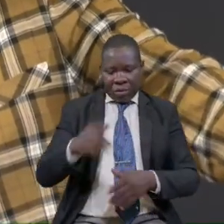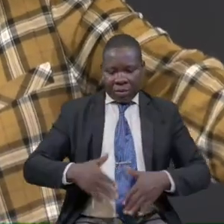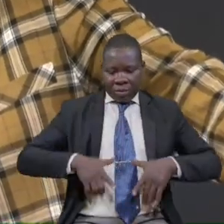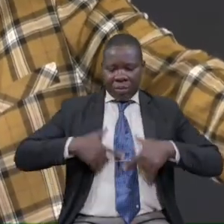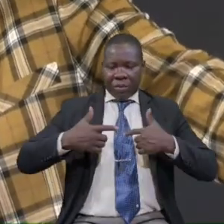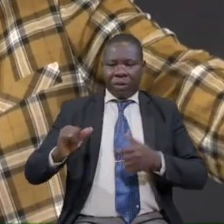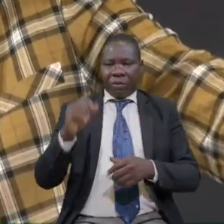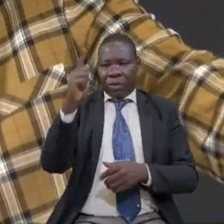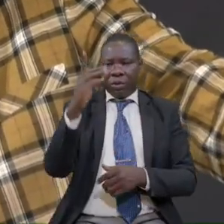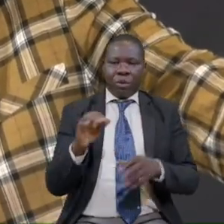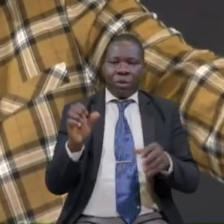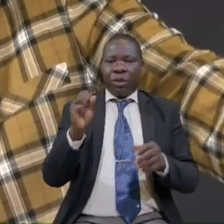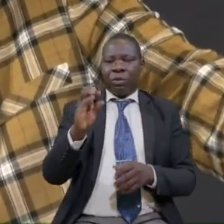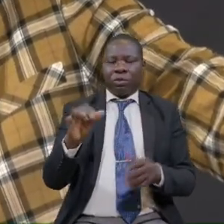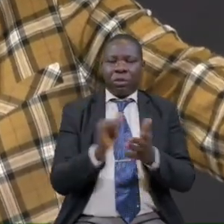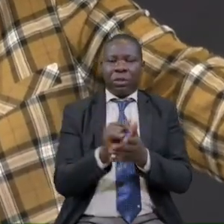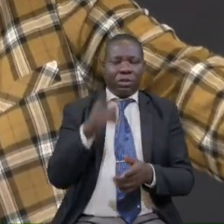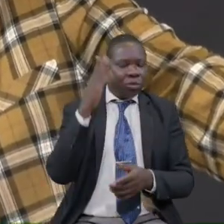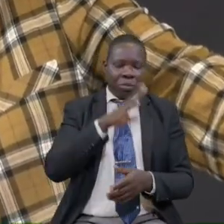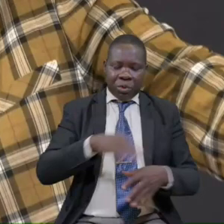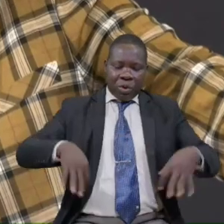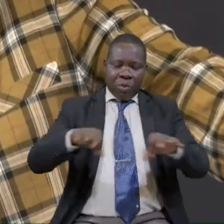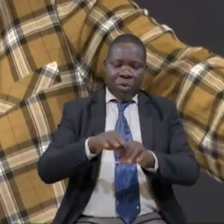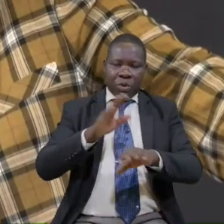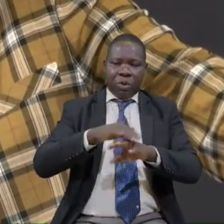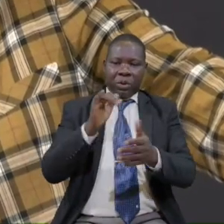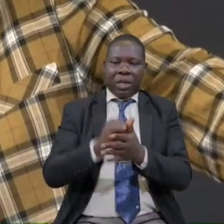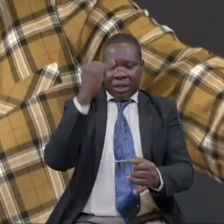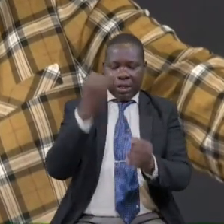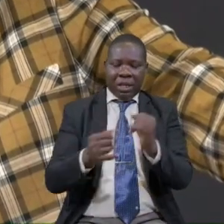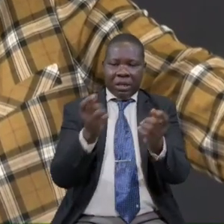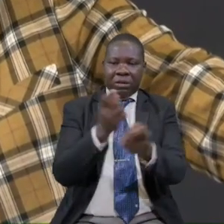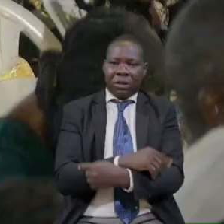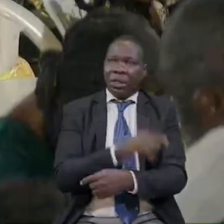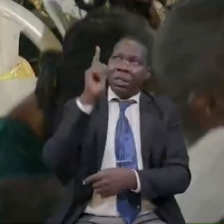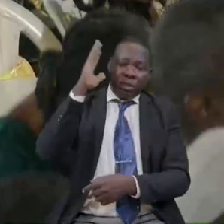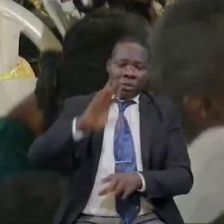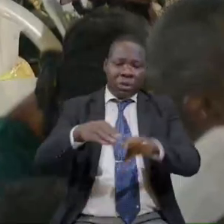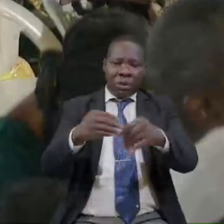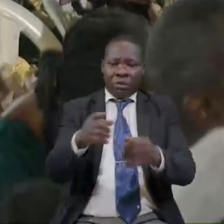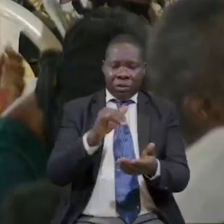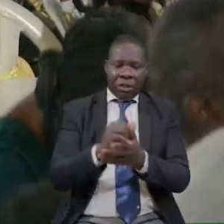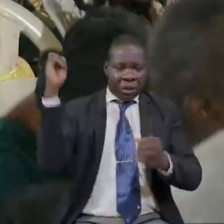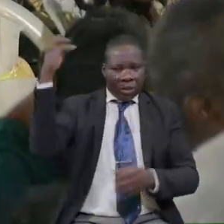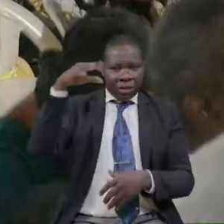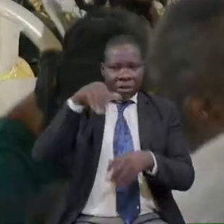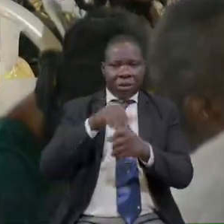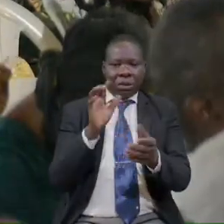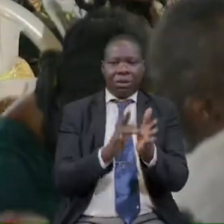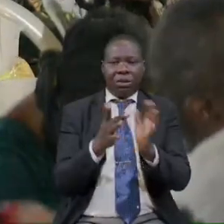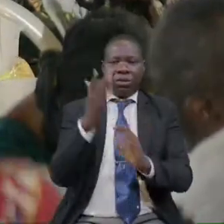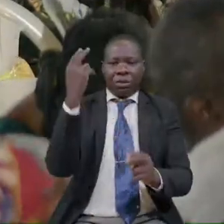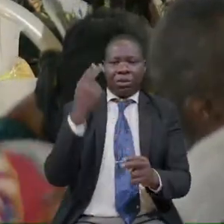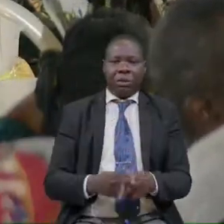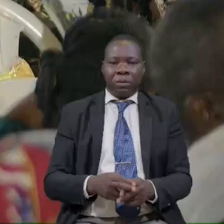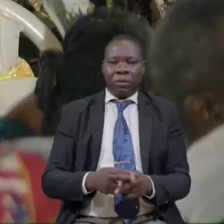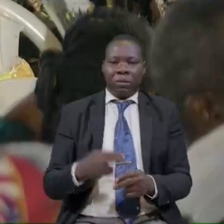Dieu vivant, afin que vous soyez dignes au dernier jour, le Seigneur vous donnera la grâce là au nom de